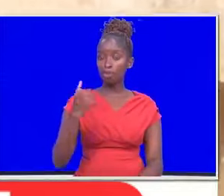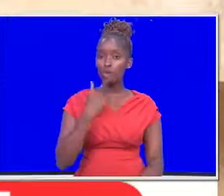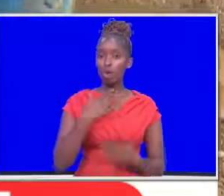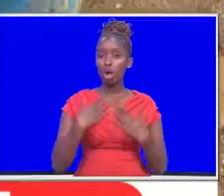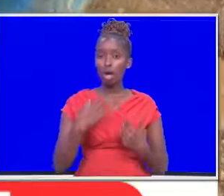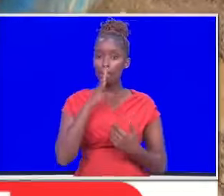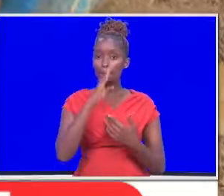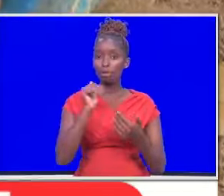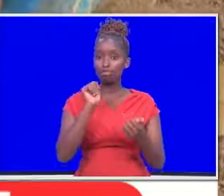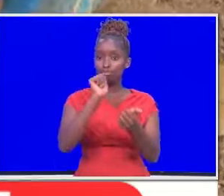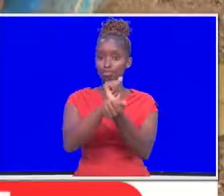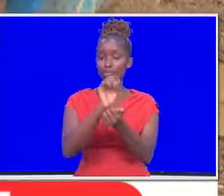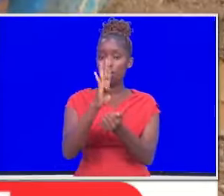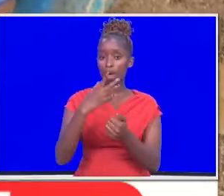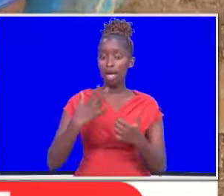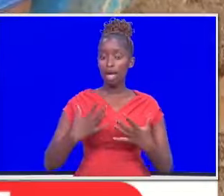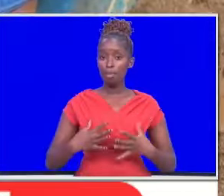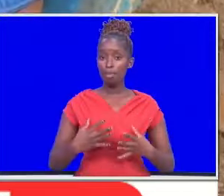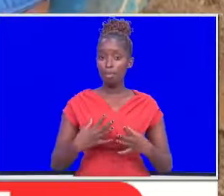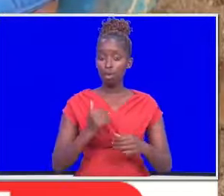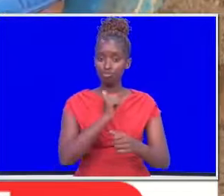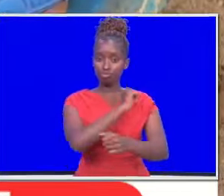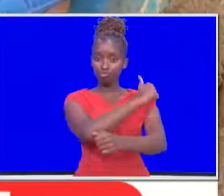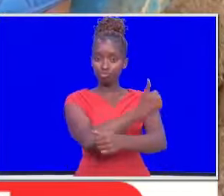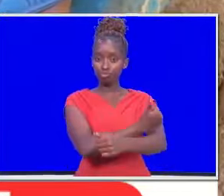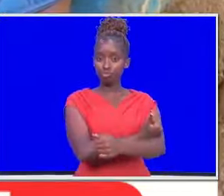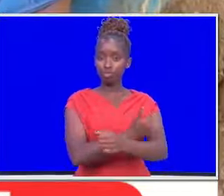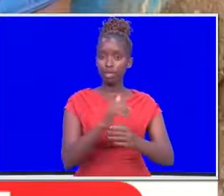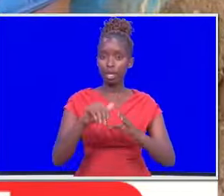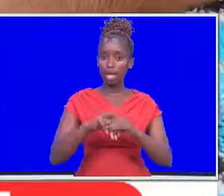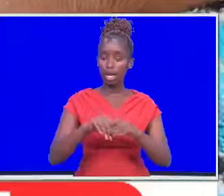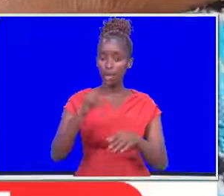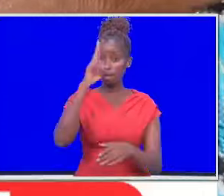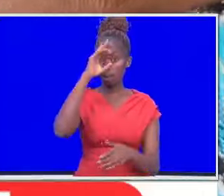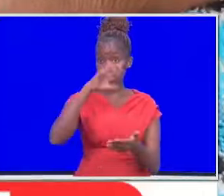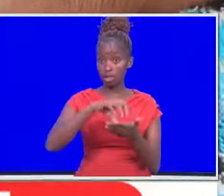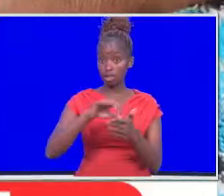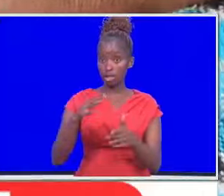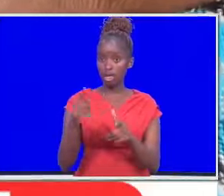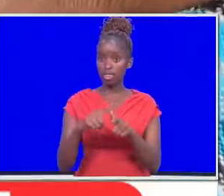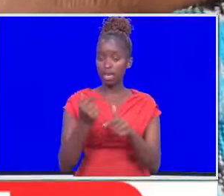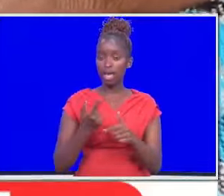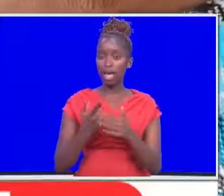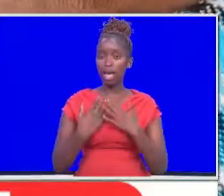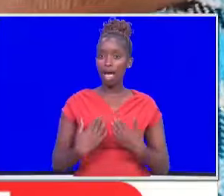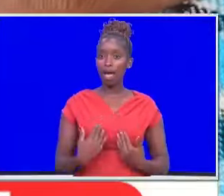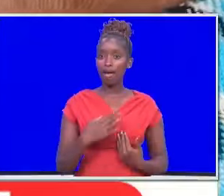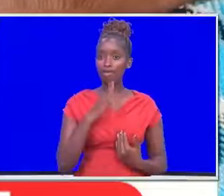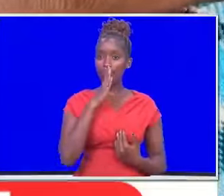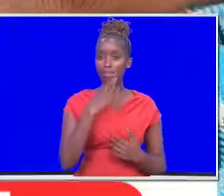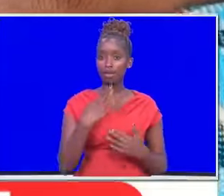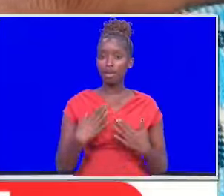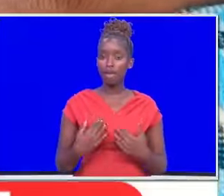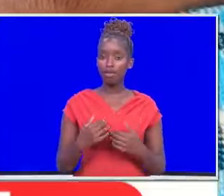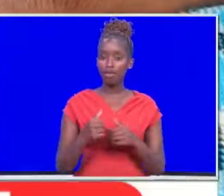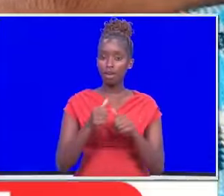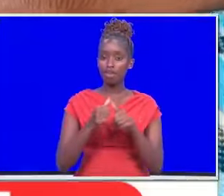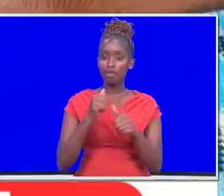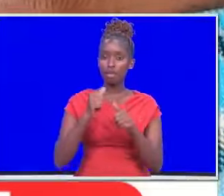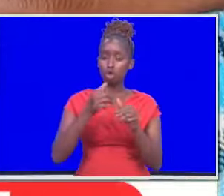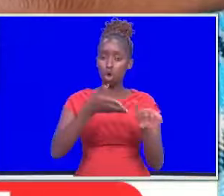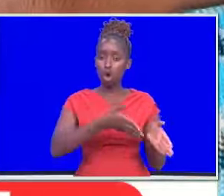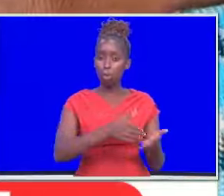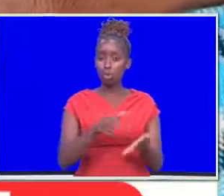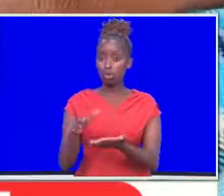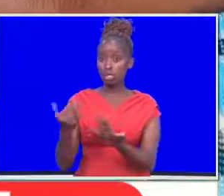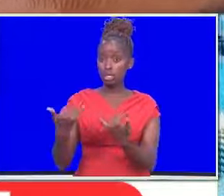authorities at Kalembe police station in Kambu area, and shockingly, she was alleged to have been denied the opportunity to